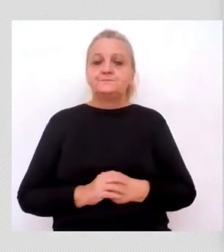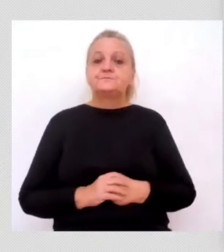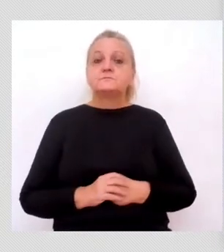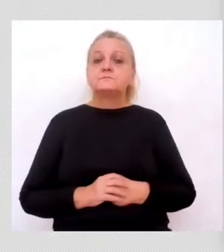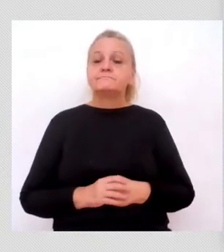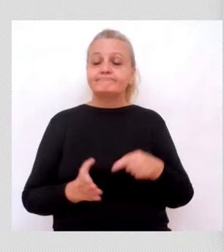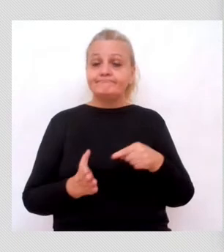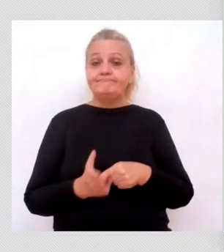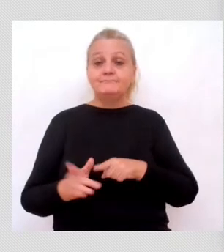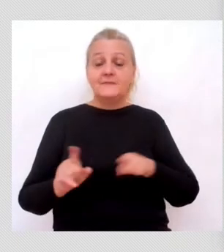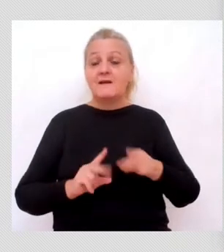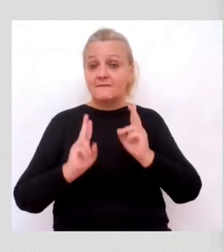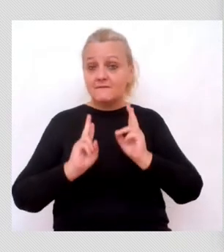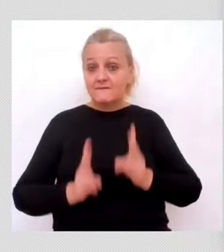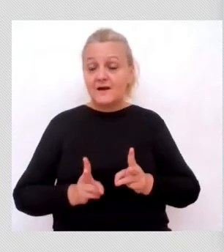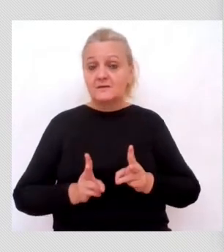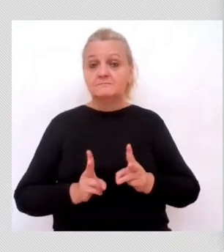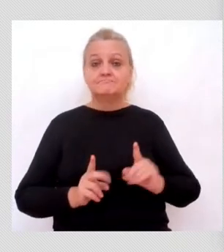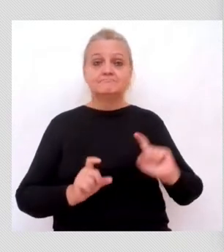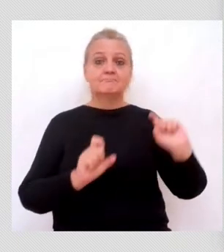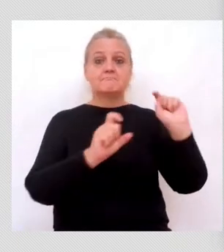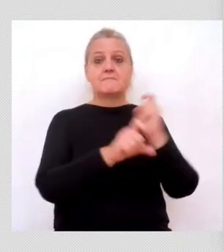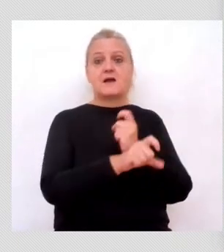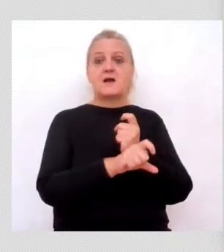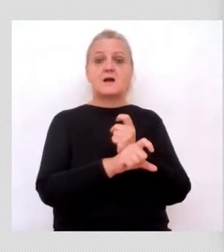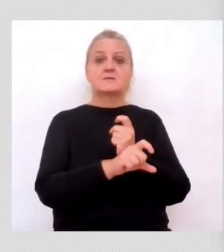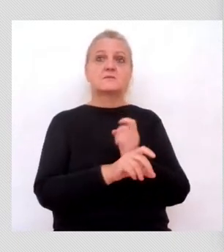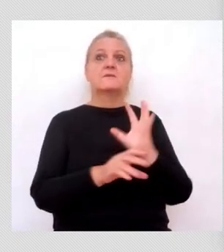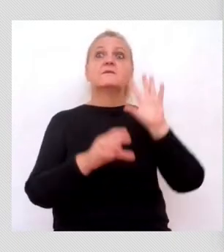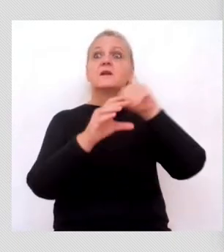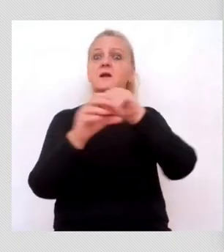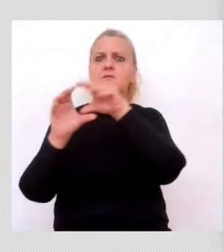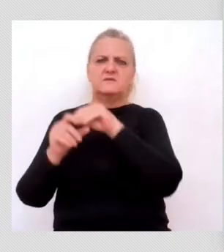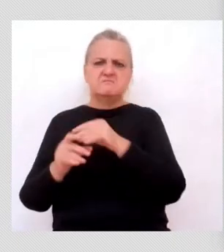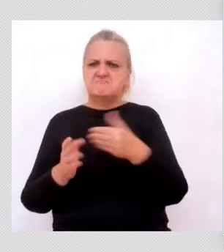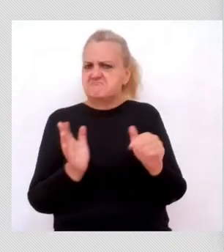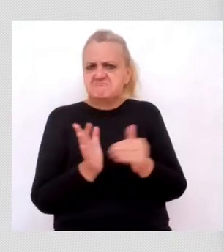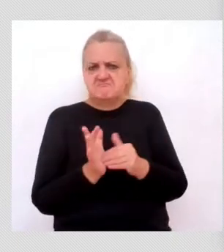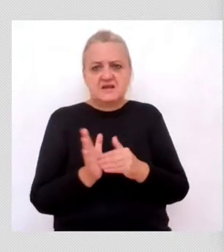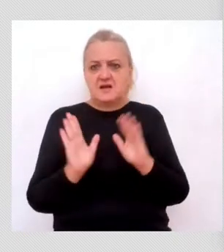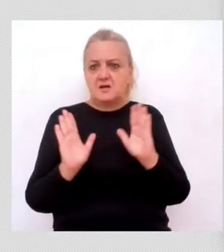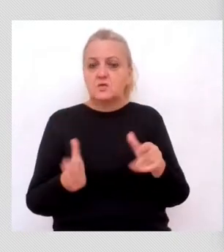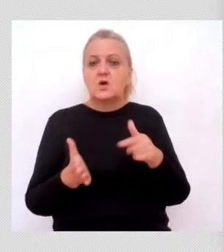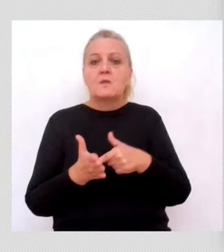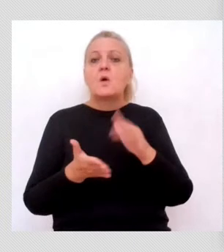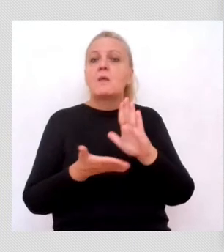faktycznie państwo nam nie jest potrzebne w wielu miejscach właśnie